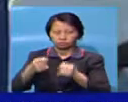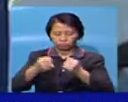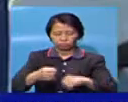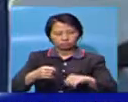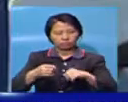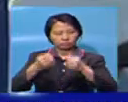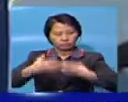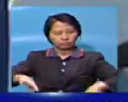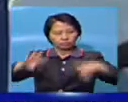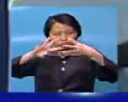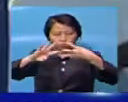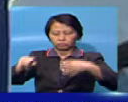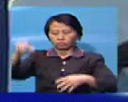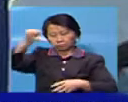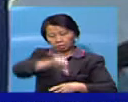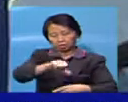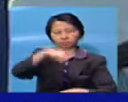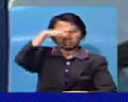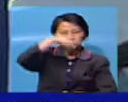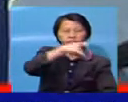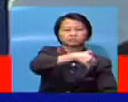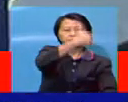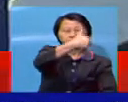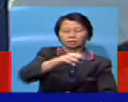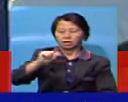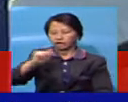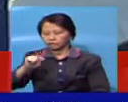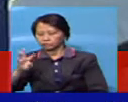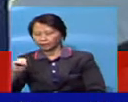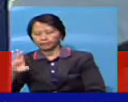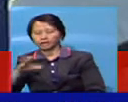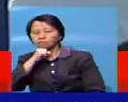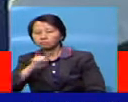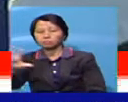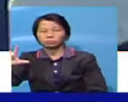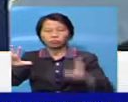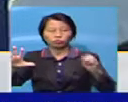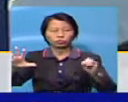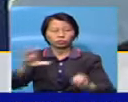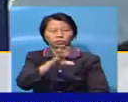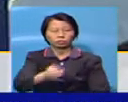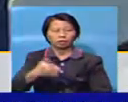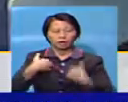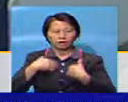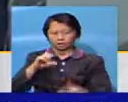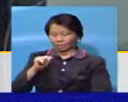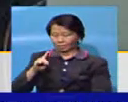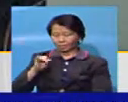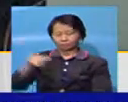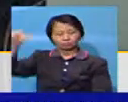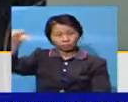Abdul Salam ditewaskan wakil Kazakhstan azamat isakulov 50 begitu juga adil yang